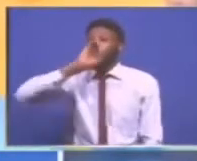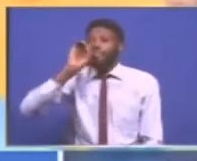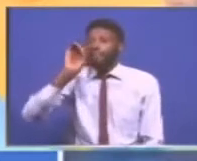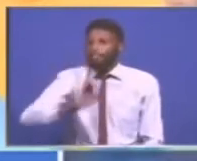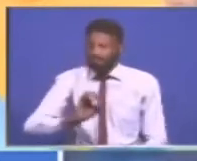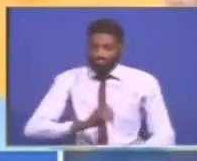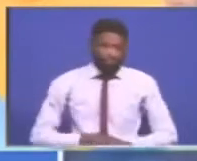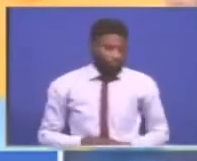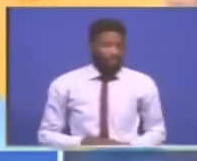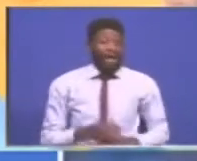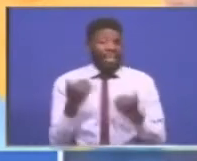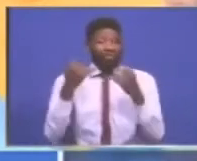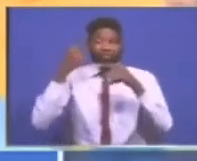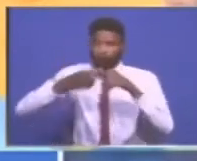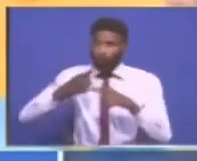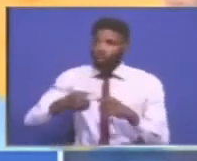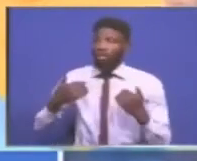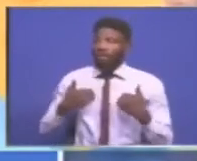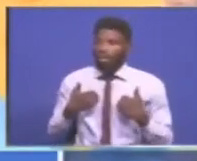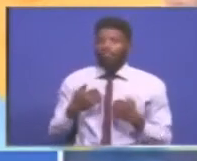hivyo vimefikisha